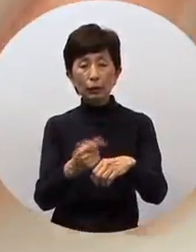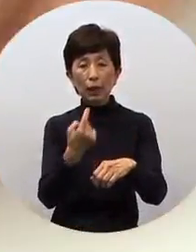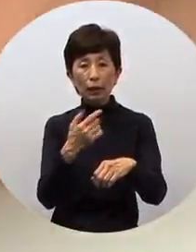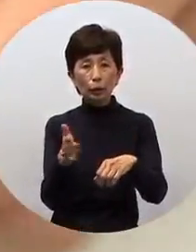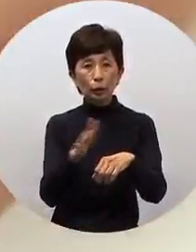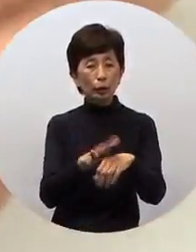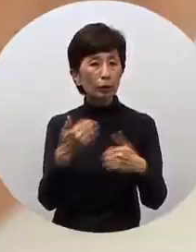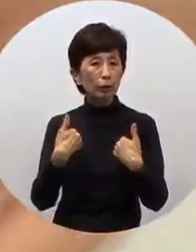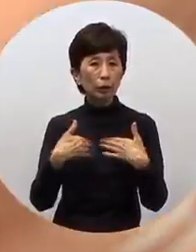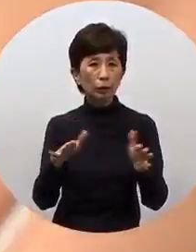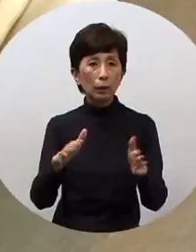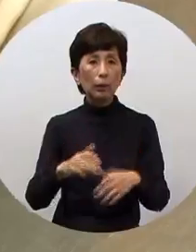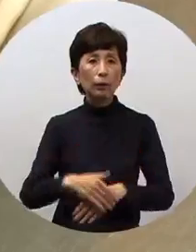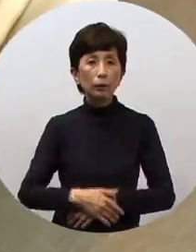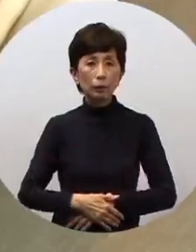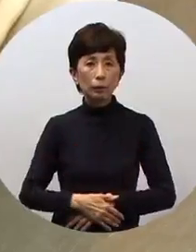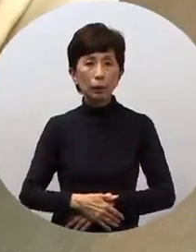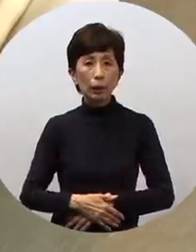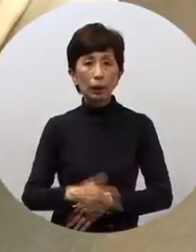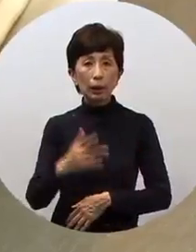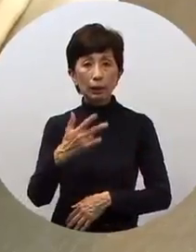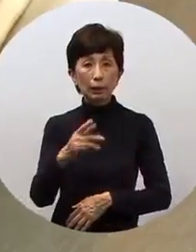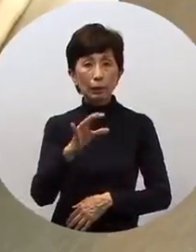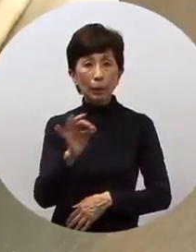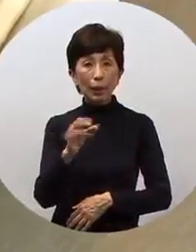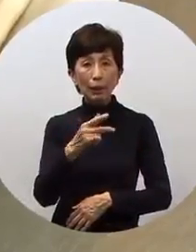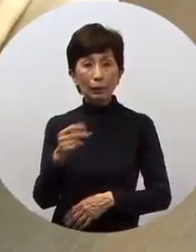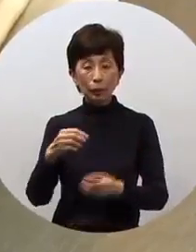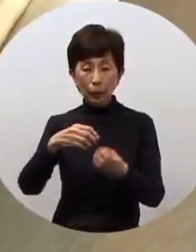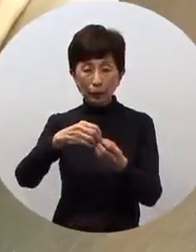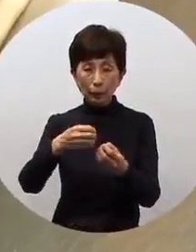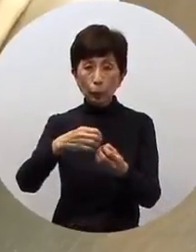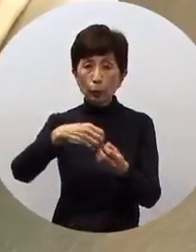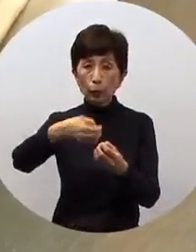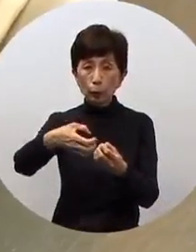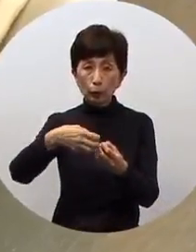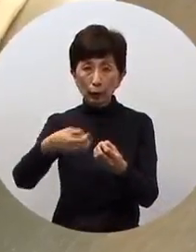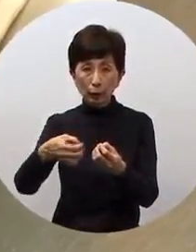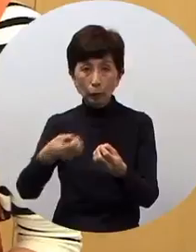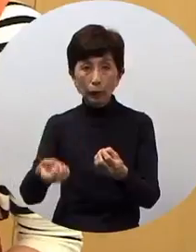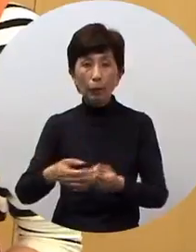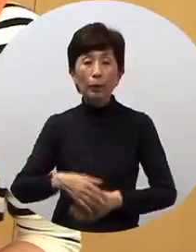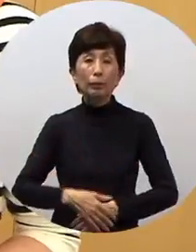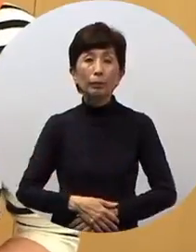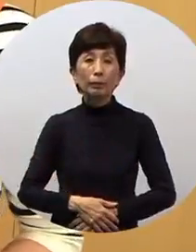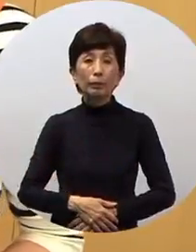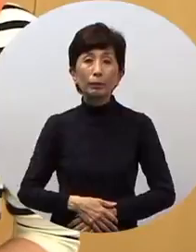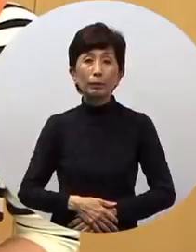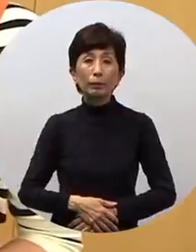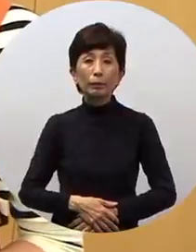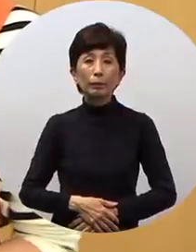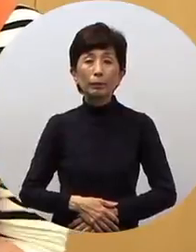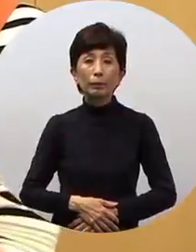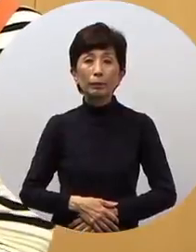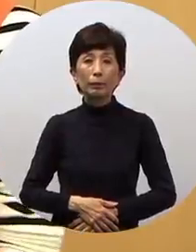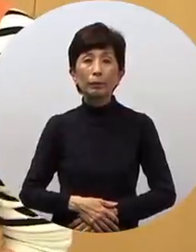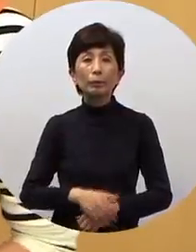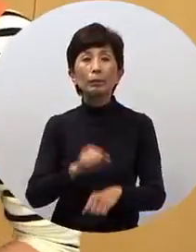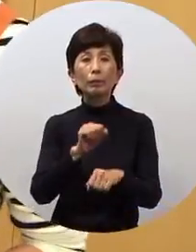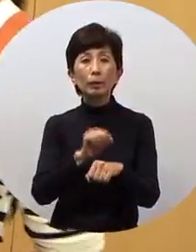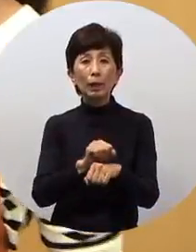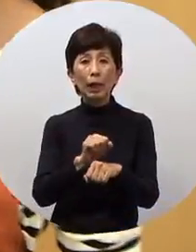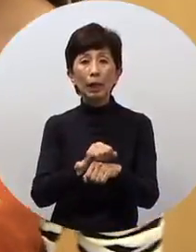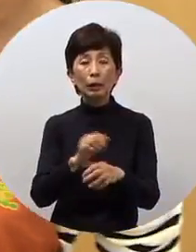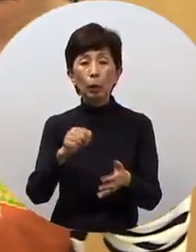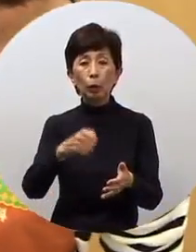なくて大丈夫です。 しめじは石突きを取って小房に分けておきます。 さあ、それでは具材を炊飯器